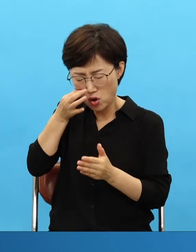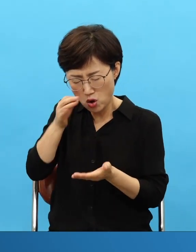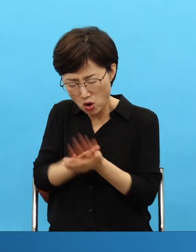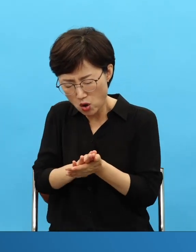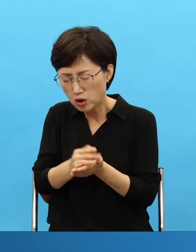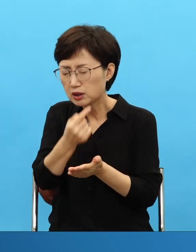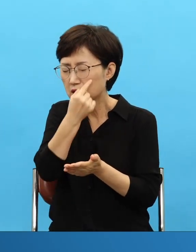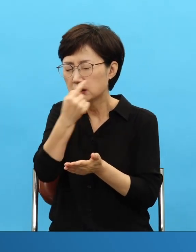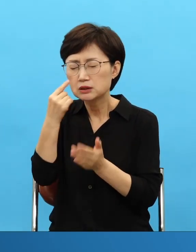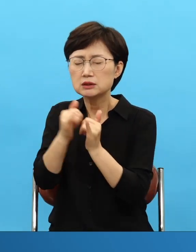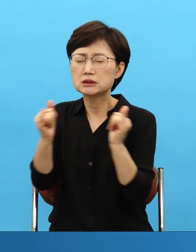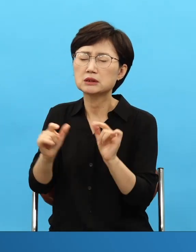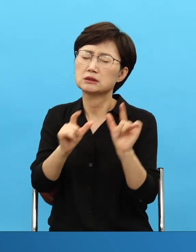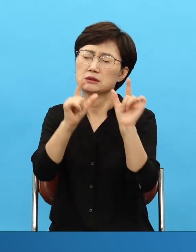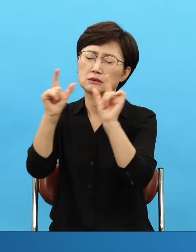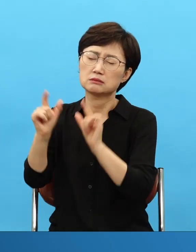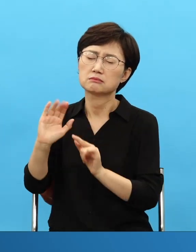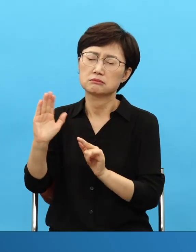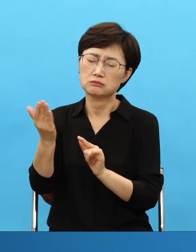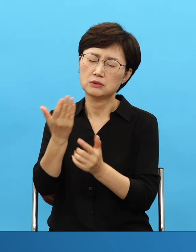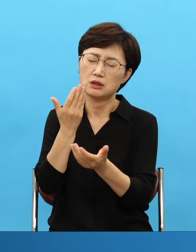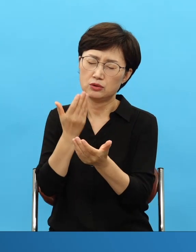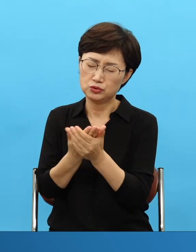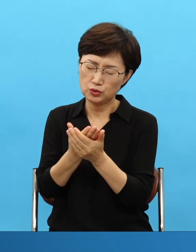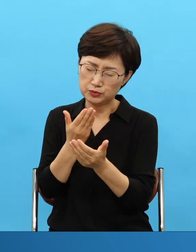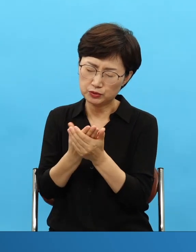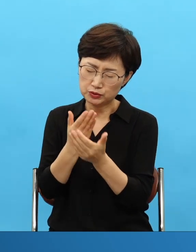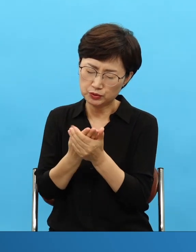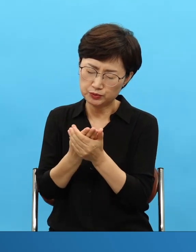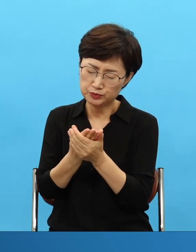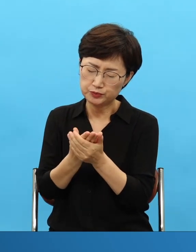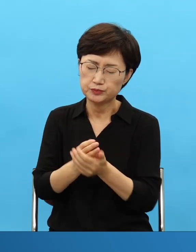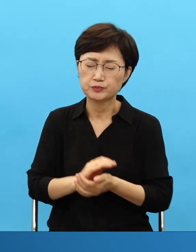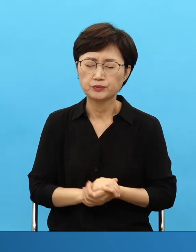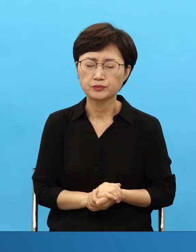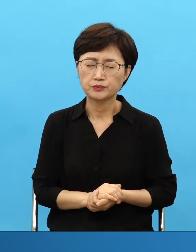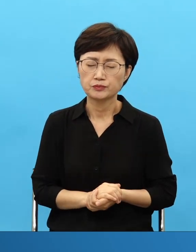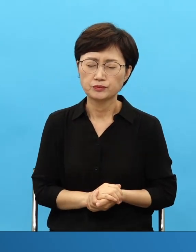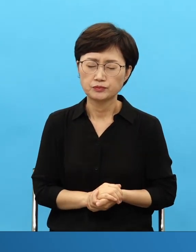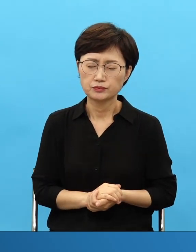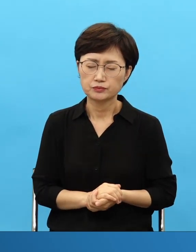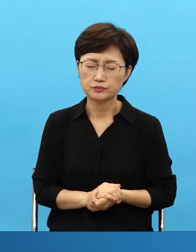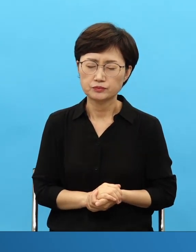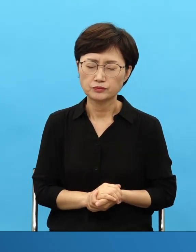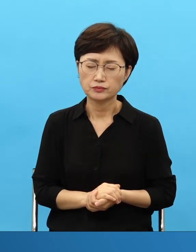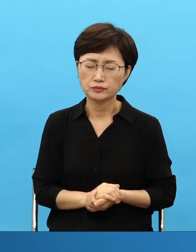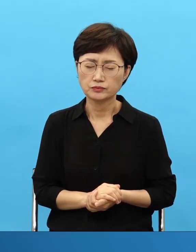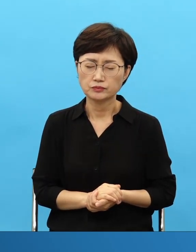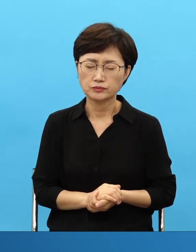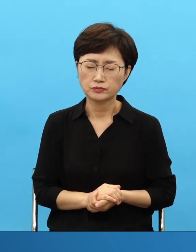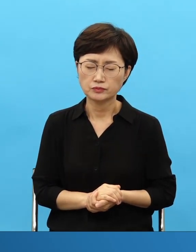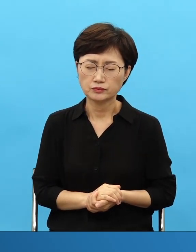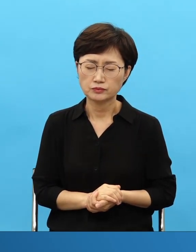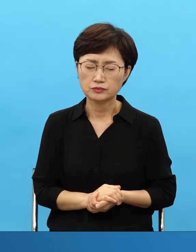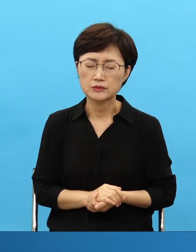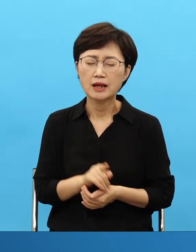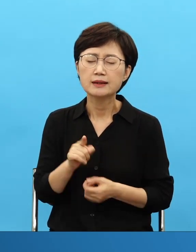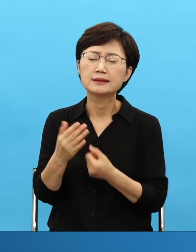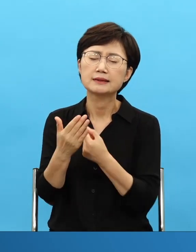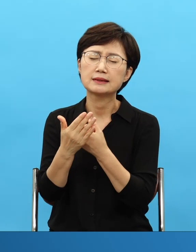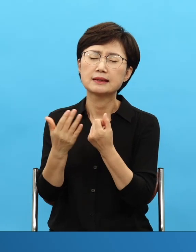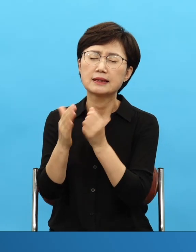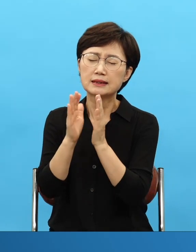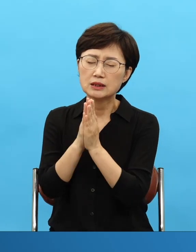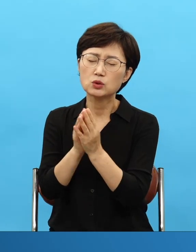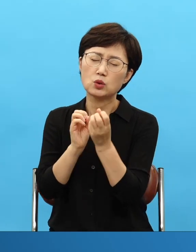증인으로 인도하여 주옵소서. And Lord, lead us as witnesses who see the fulfillment of the word you have given us through the WRC in our field. 그 응답의 흐름